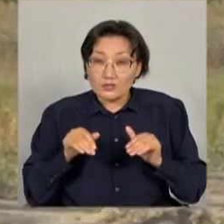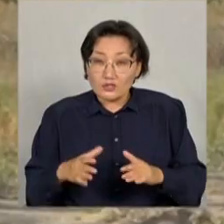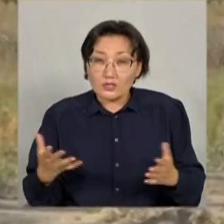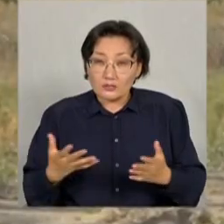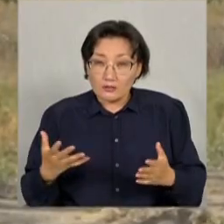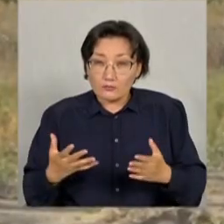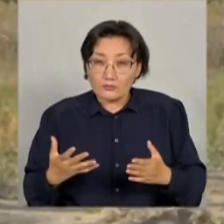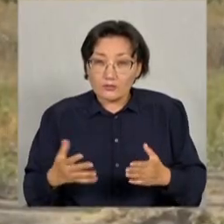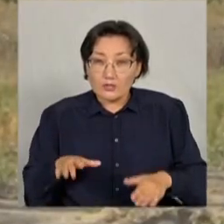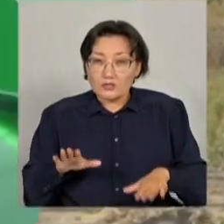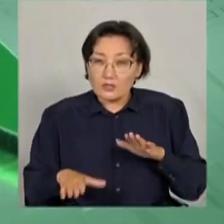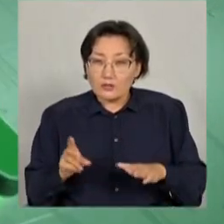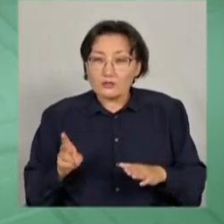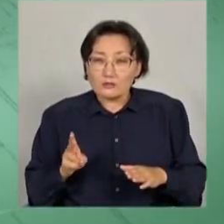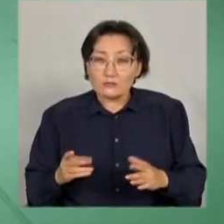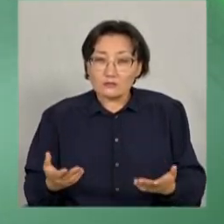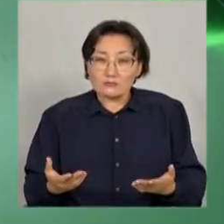қандай? Салғырттық кімнен?